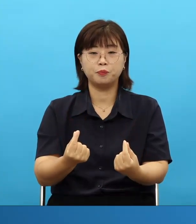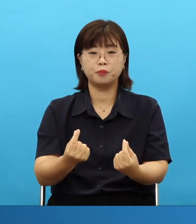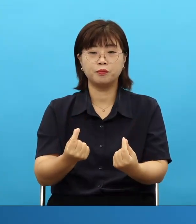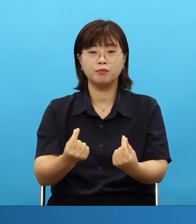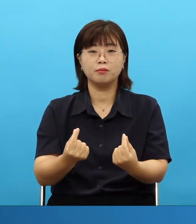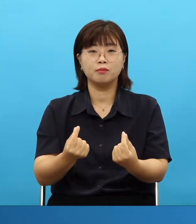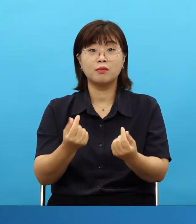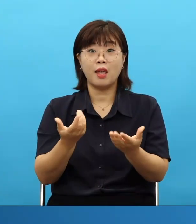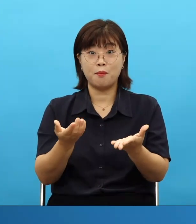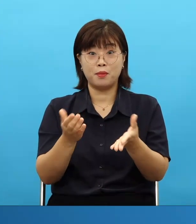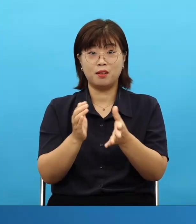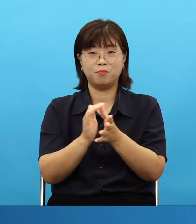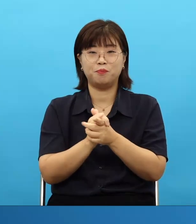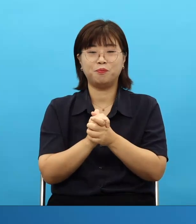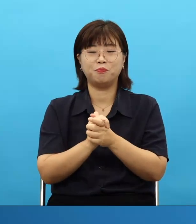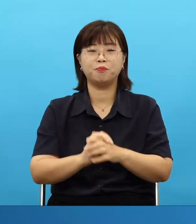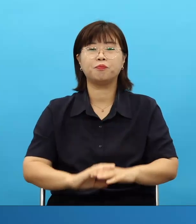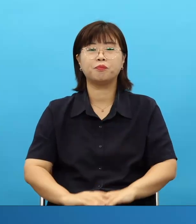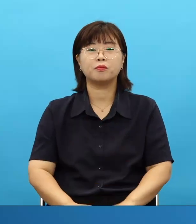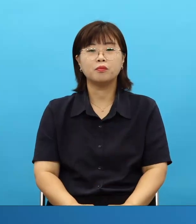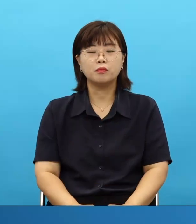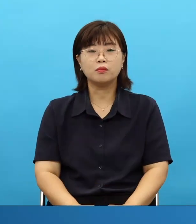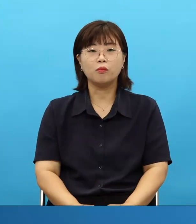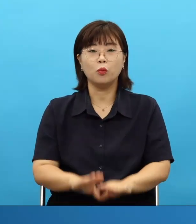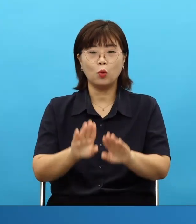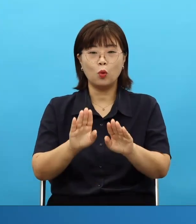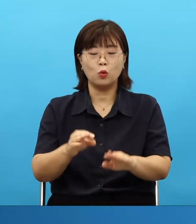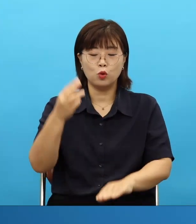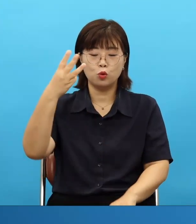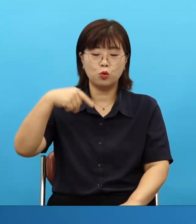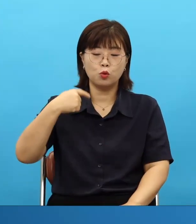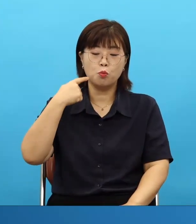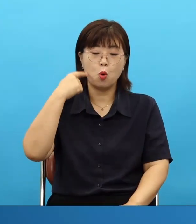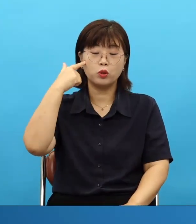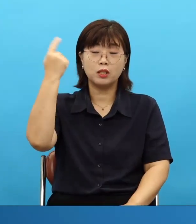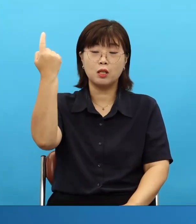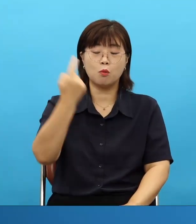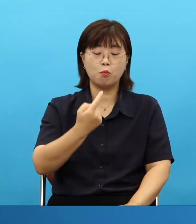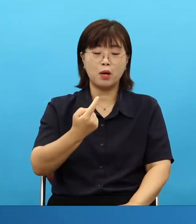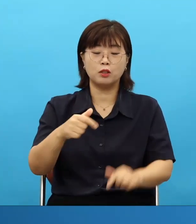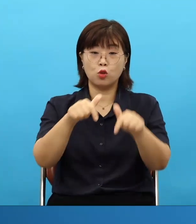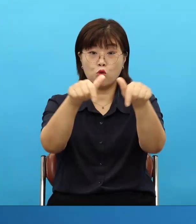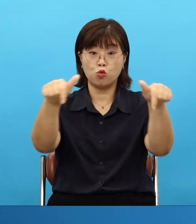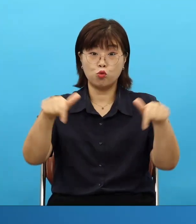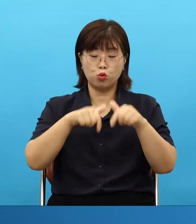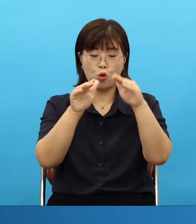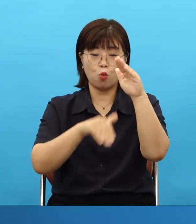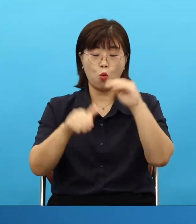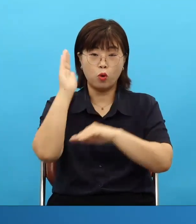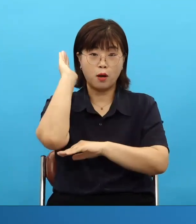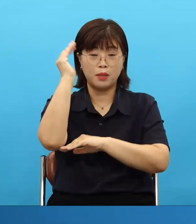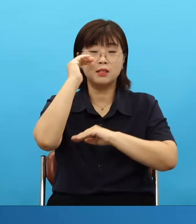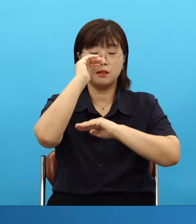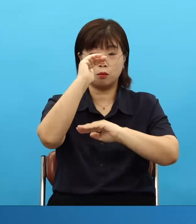생명샘이로다. 이 시간 당회장 유광수 목사님 나오셔서 구역공과 메시지 선포해 주시겠습니다.